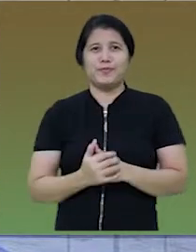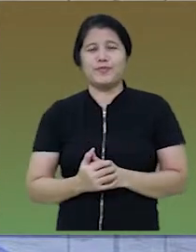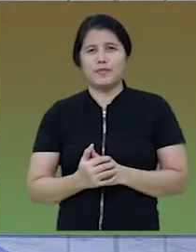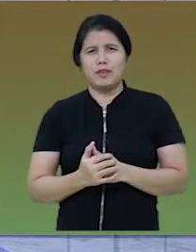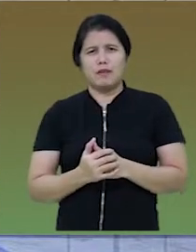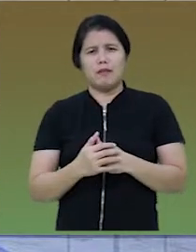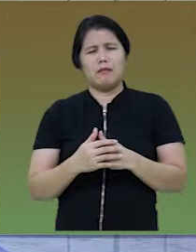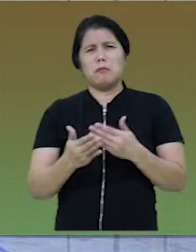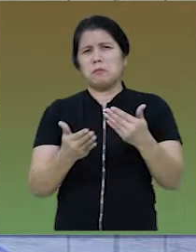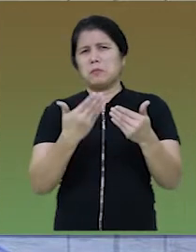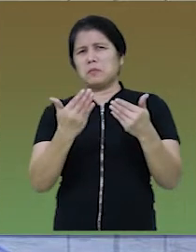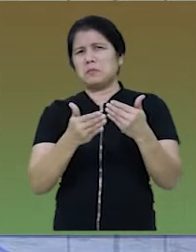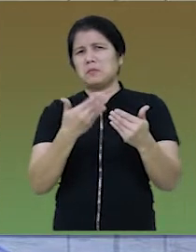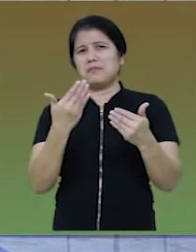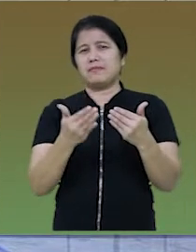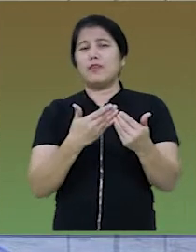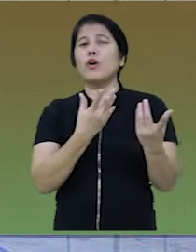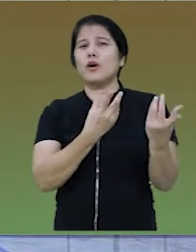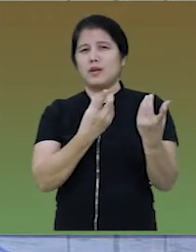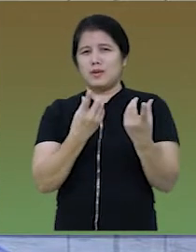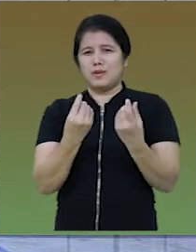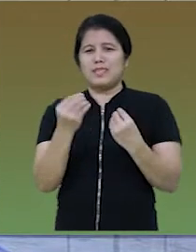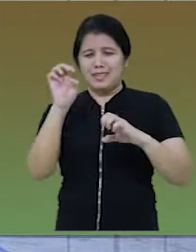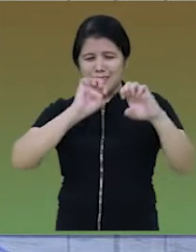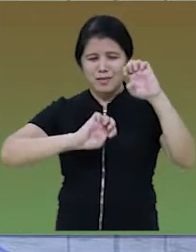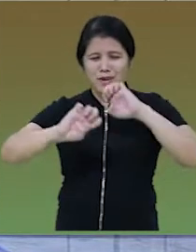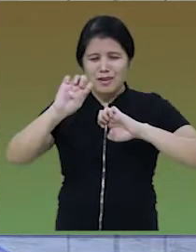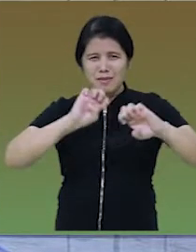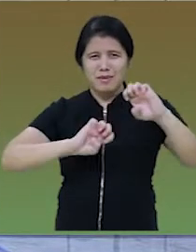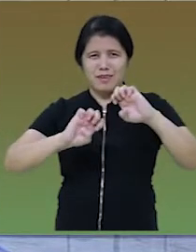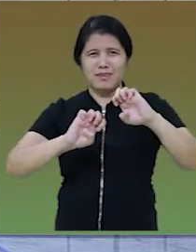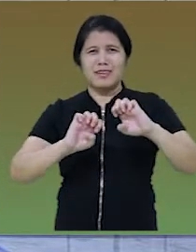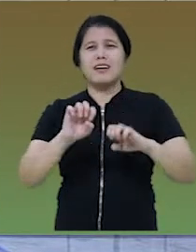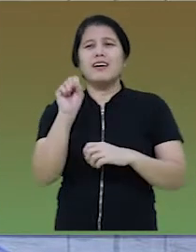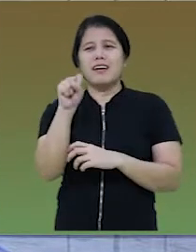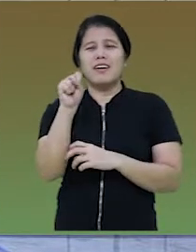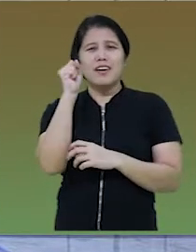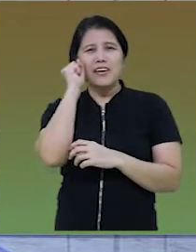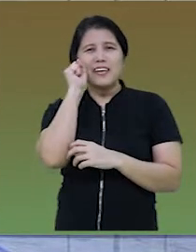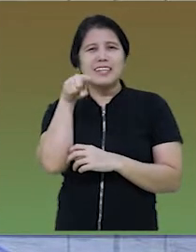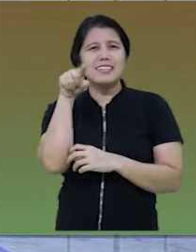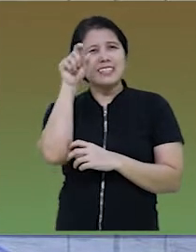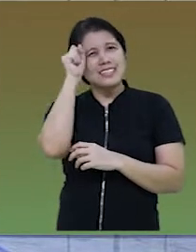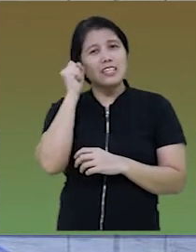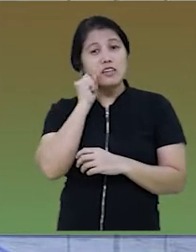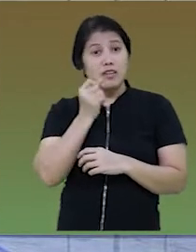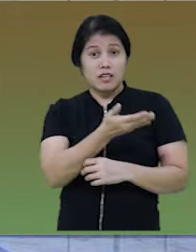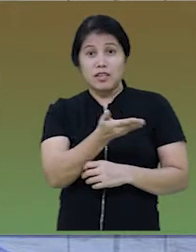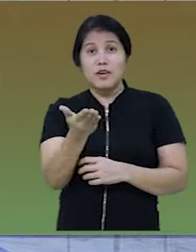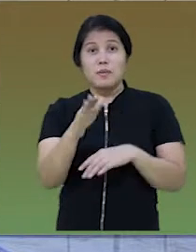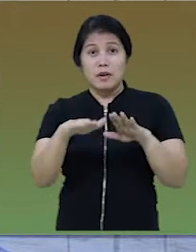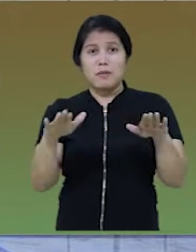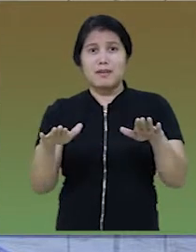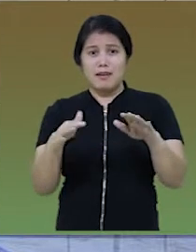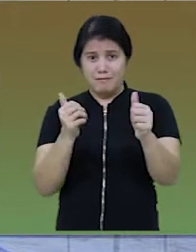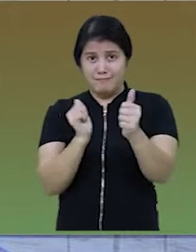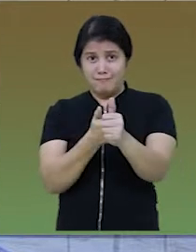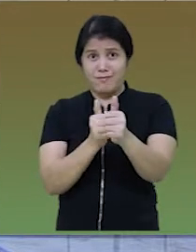Madali lang po palang gawin ang experiment. Oo nga, Ate Shen. Kayo mga bata, nakakasunod ba kayo sa